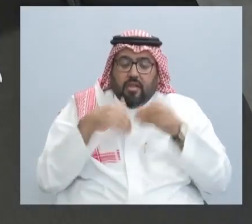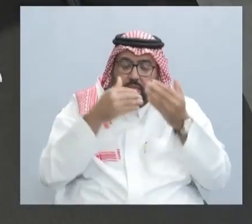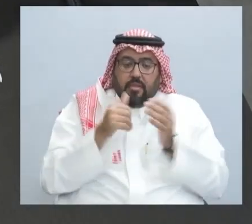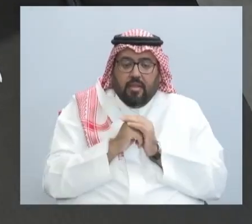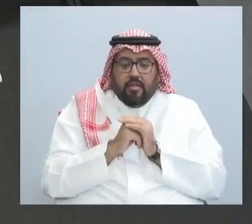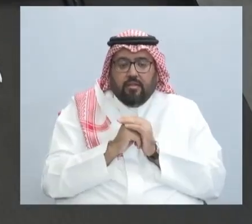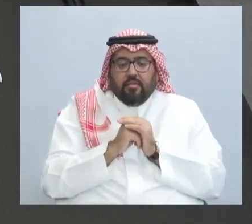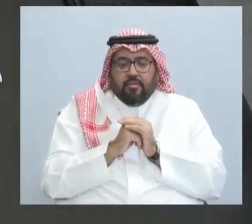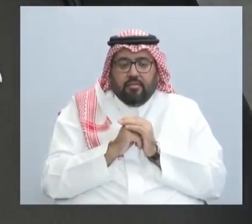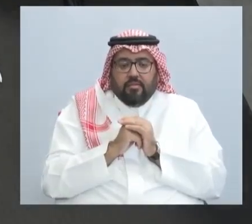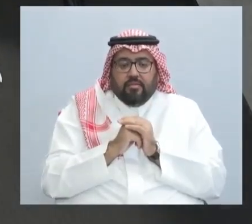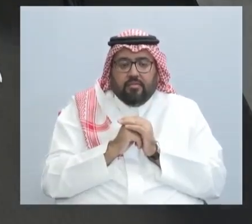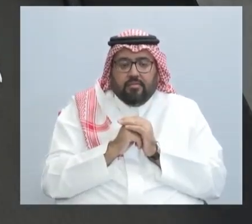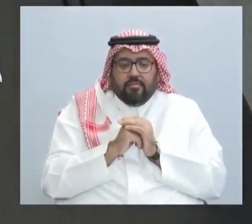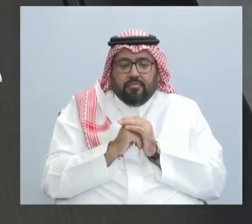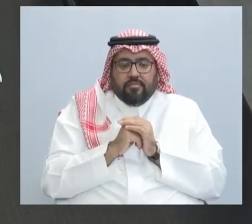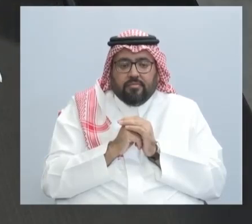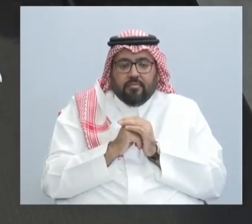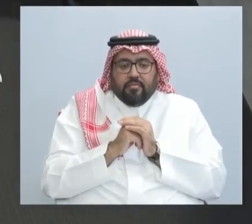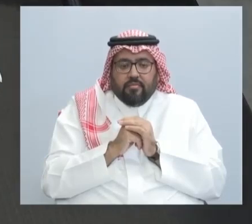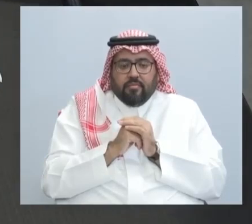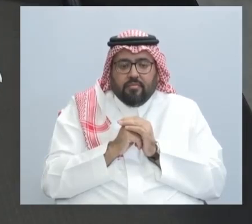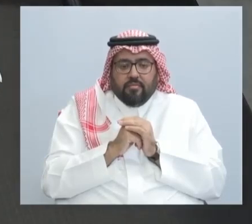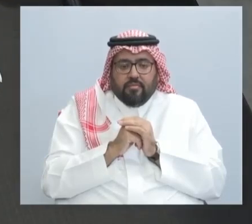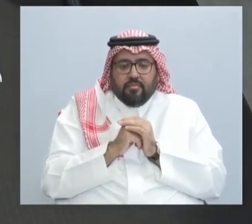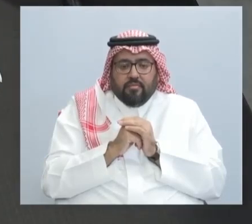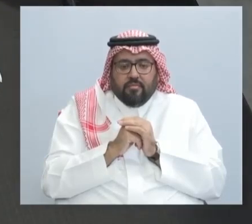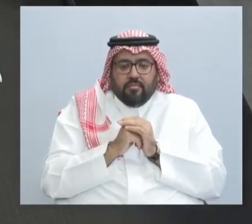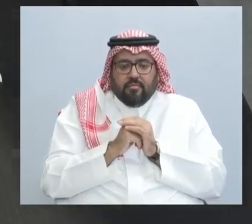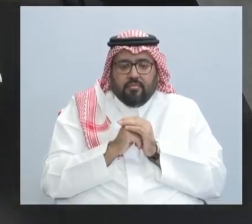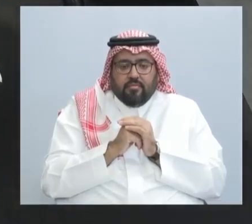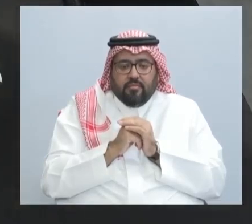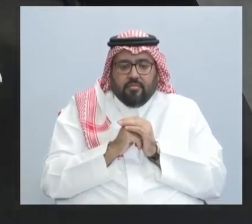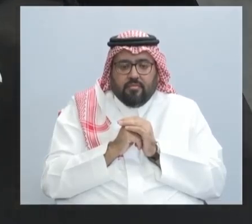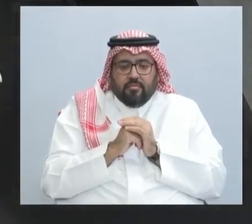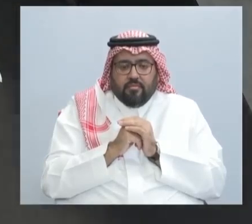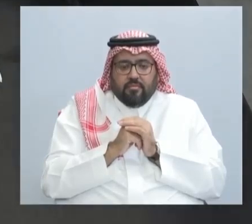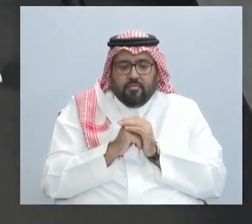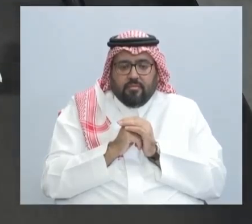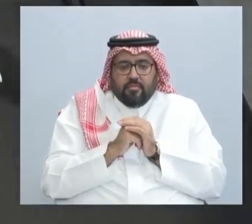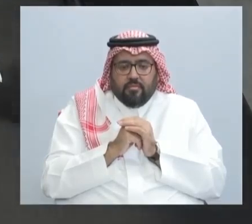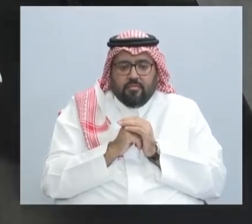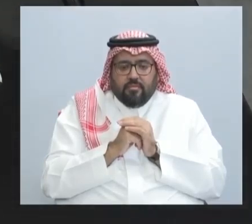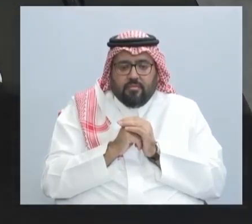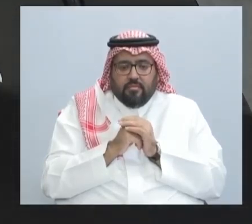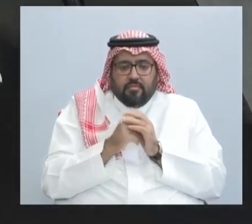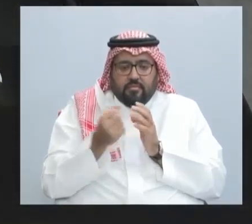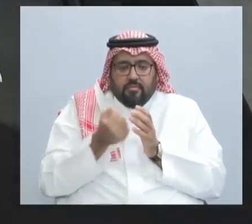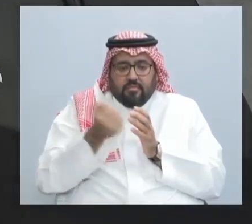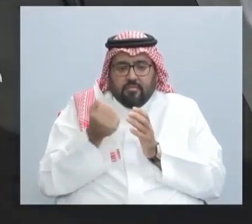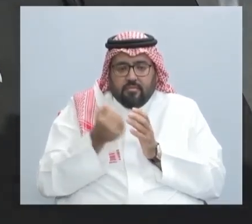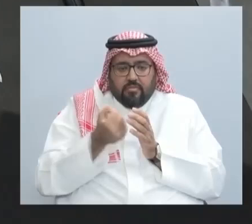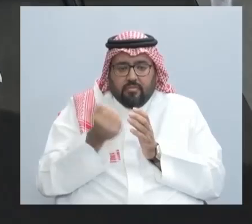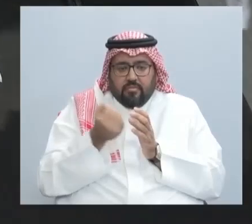التاليه نقوم بوضع هذه او نقوم بوضع او نستخدم اداه المرشح